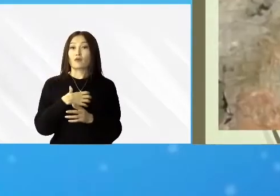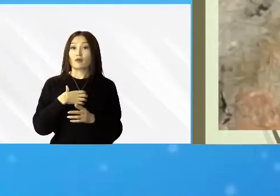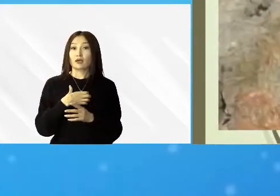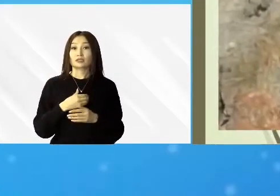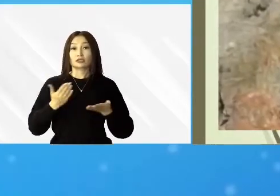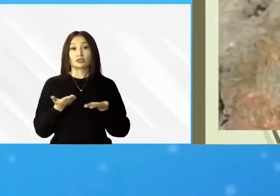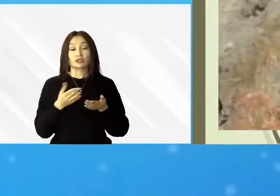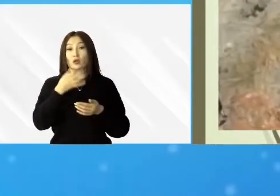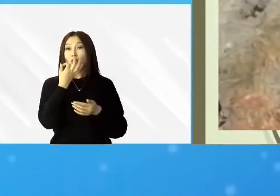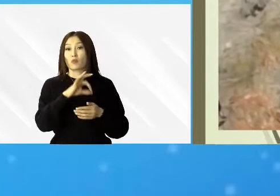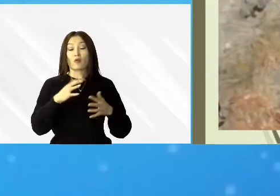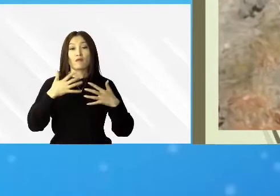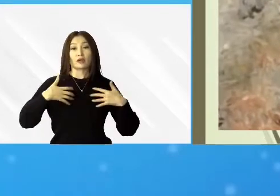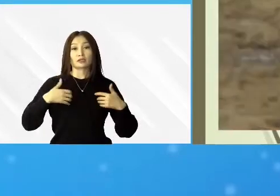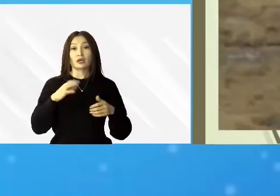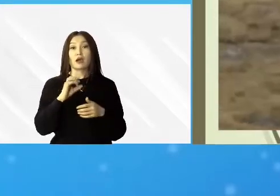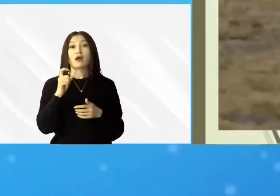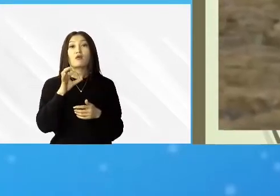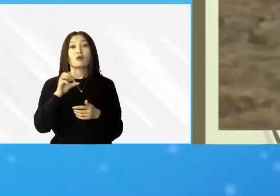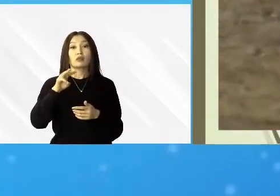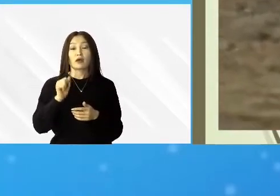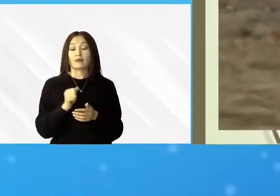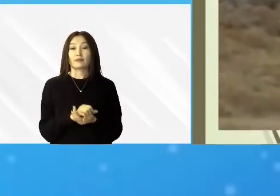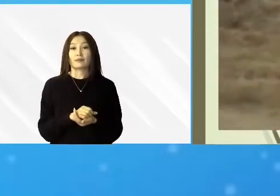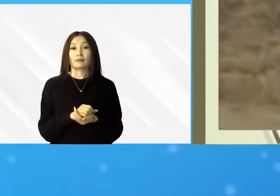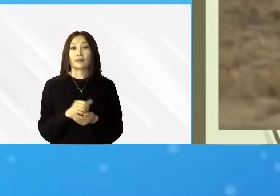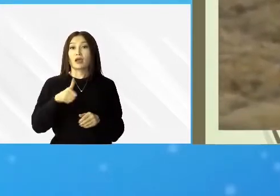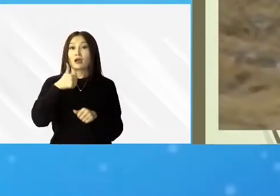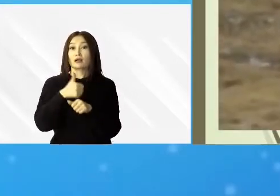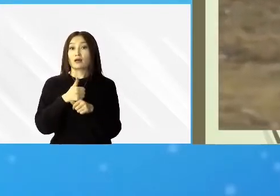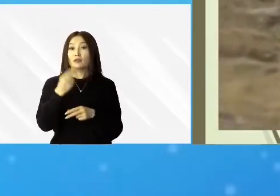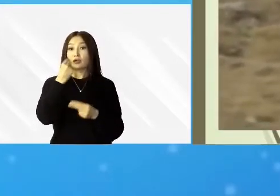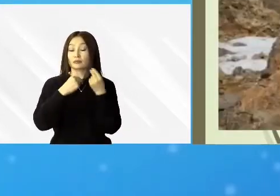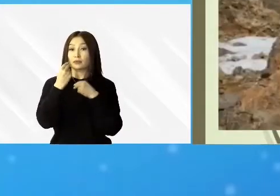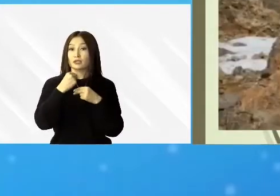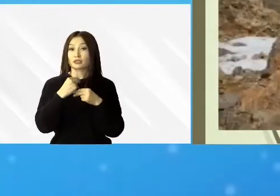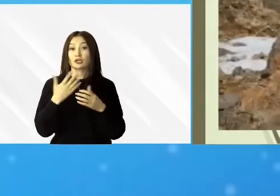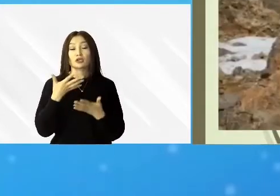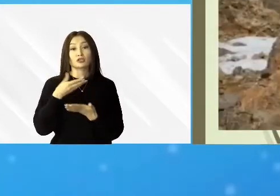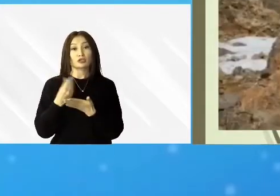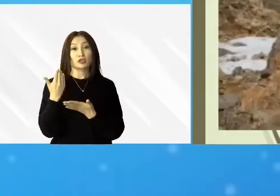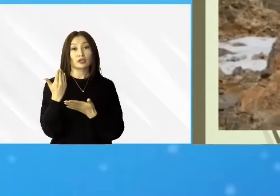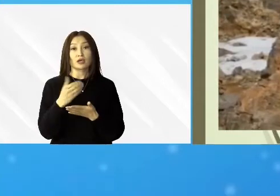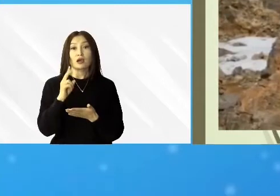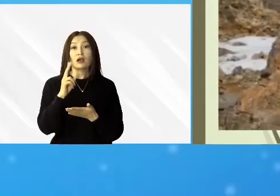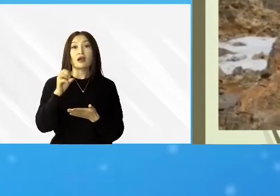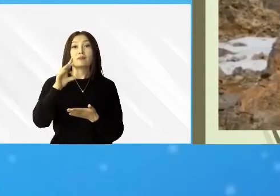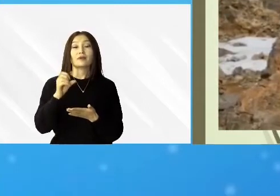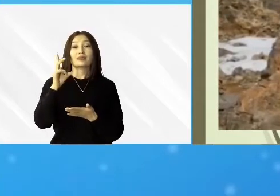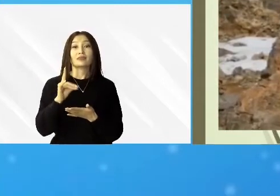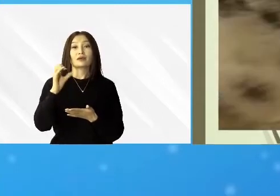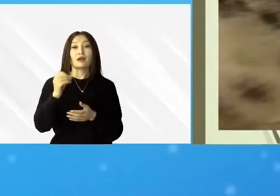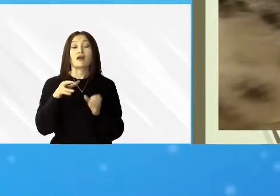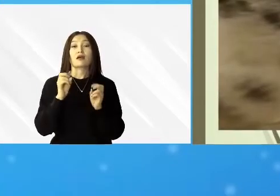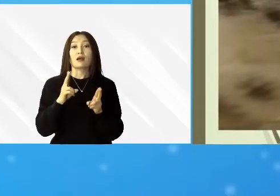в жизни любого хищника – охота. Основной рацион ирбиса в своем большинстве состоит из копытных, таких